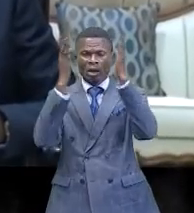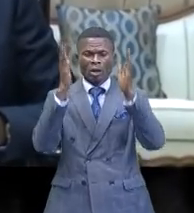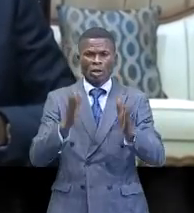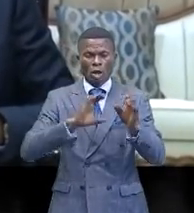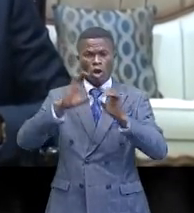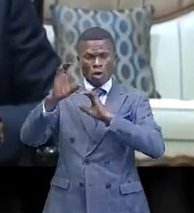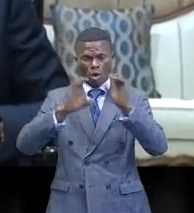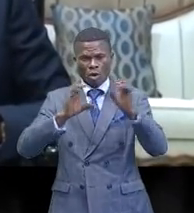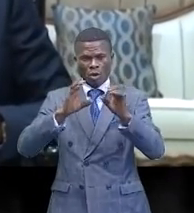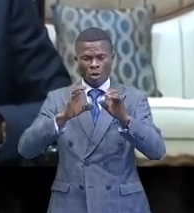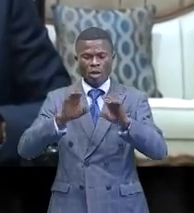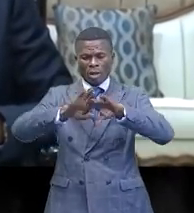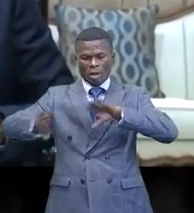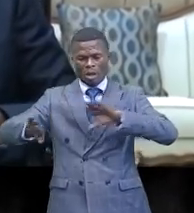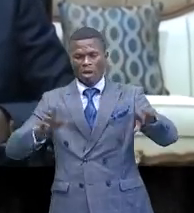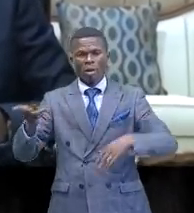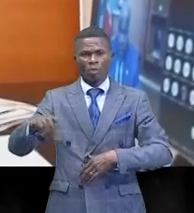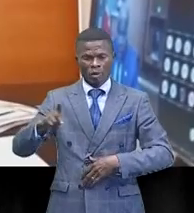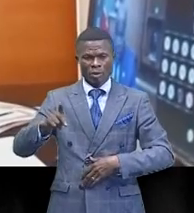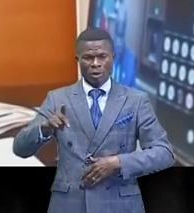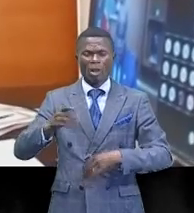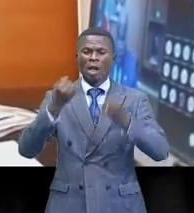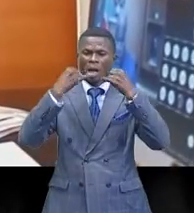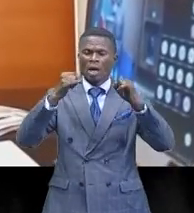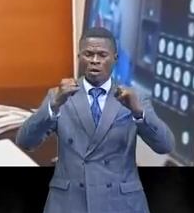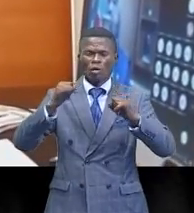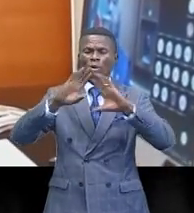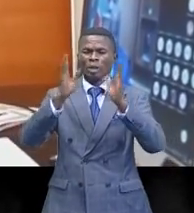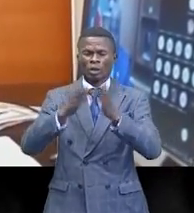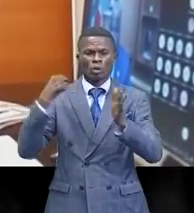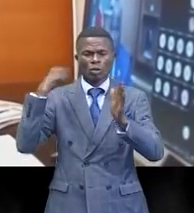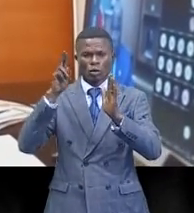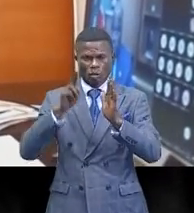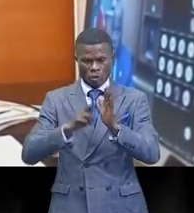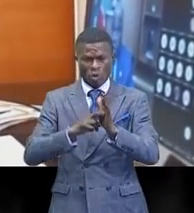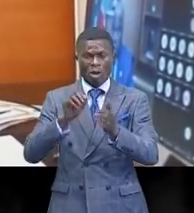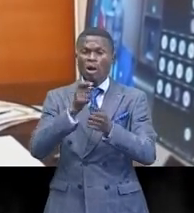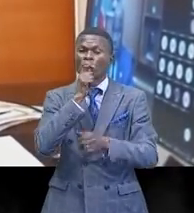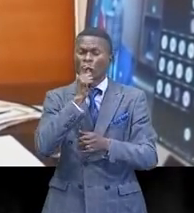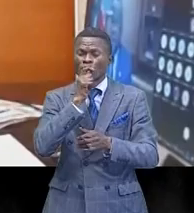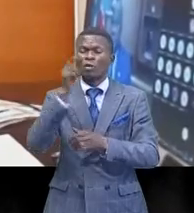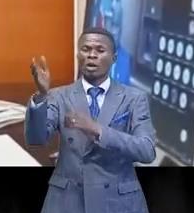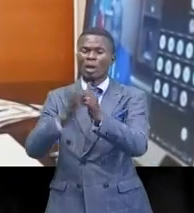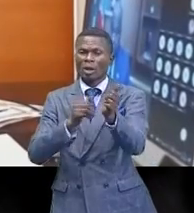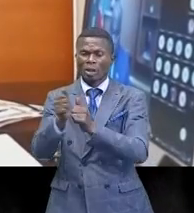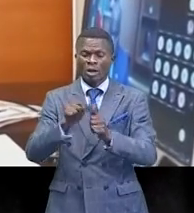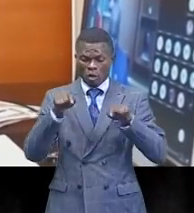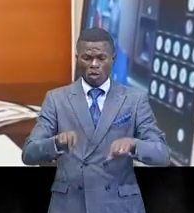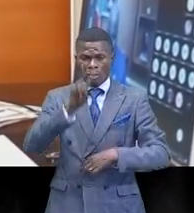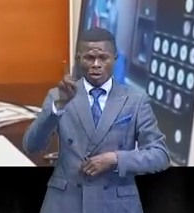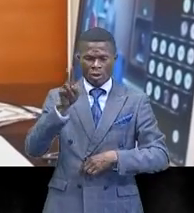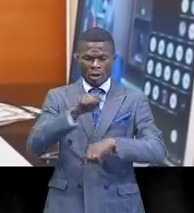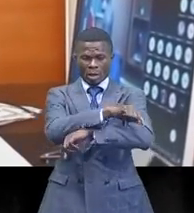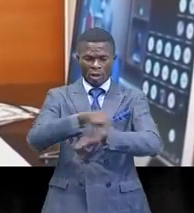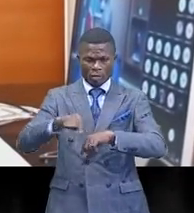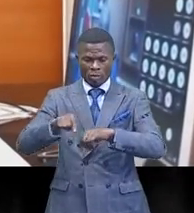Voies des Communications et des Enclavements, qui a informé le gouvernement de l'incendie qui a ravagé ce vendredi le